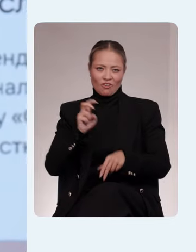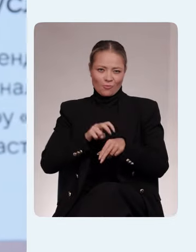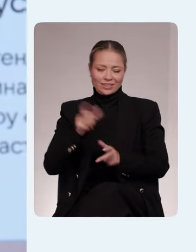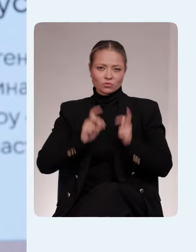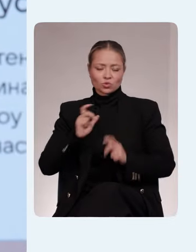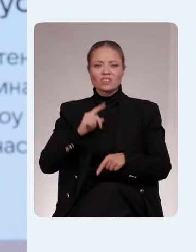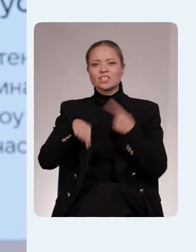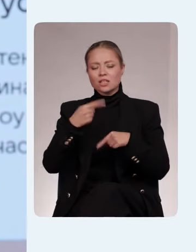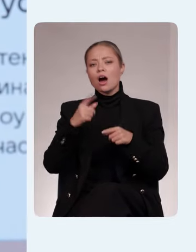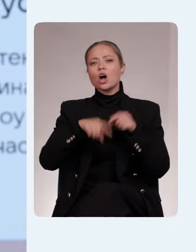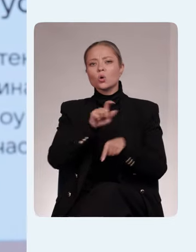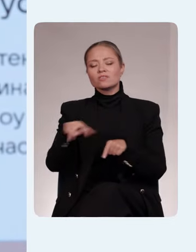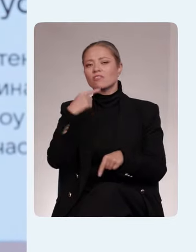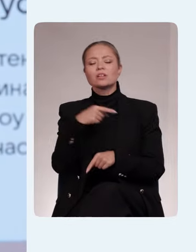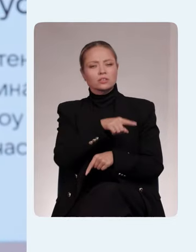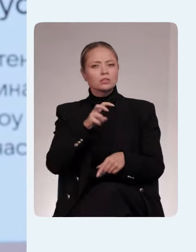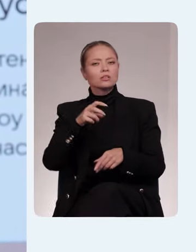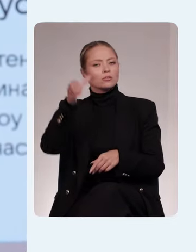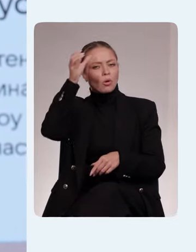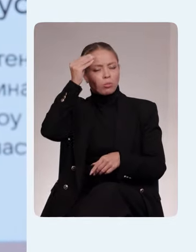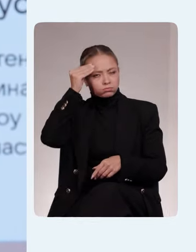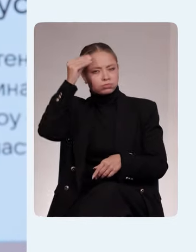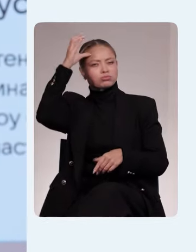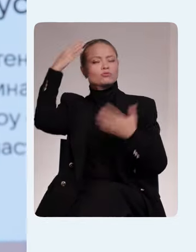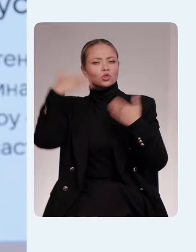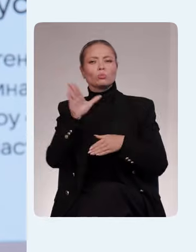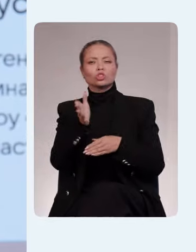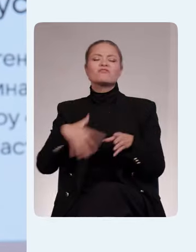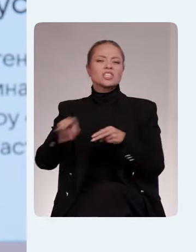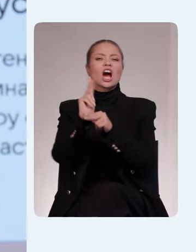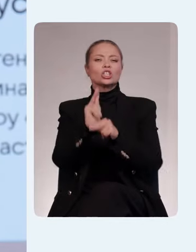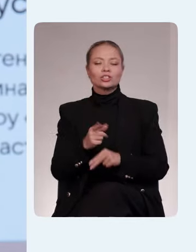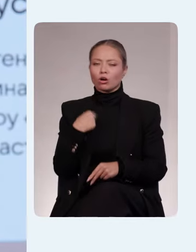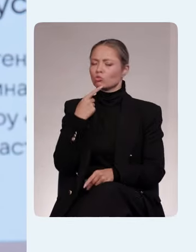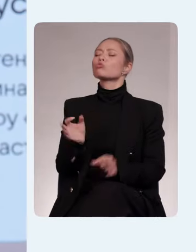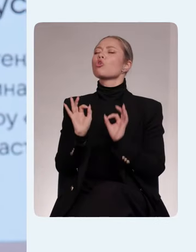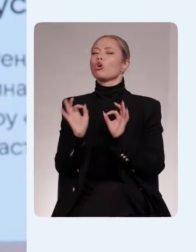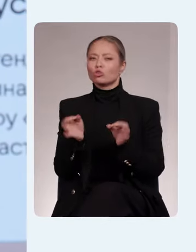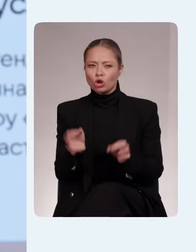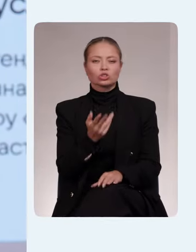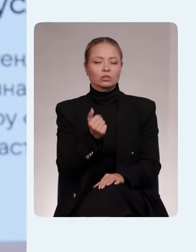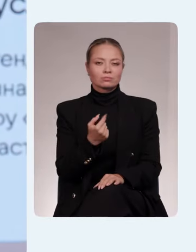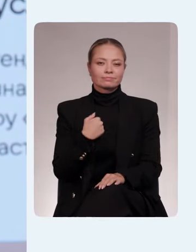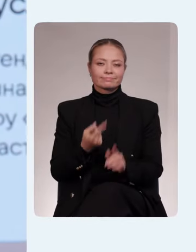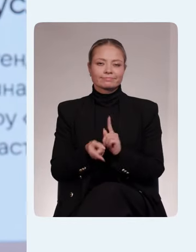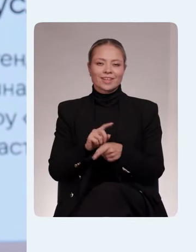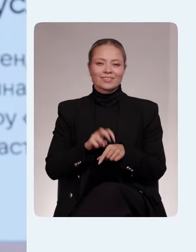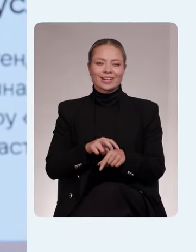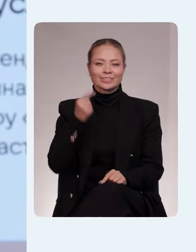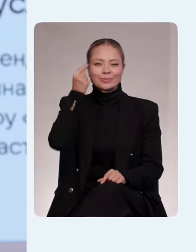всегда родственники говорили: выучишься, будешь всех нас лечить. Я говорил: ну, конечно, да. И стал врачом-психиатром.